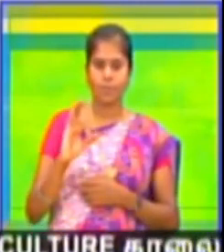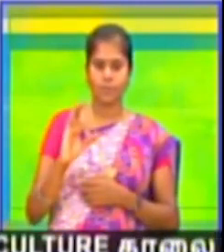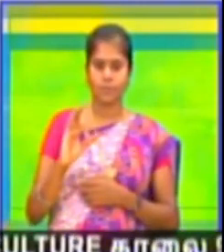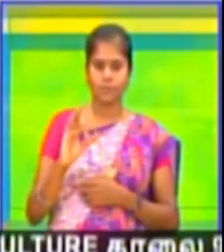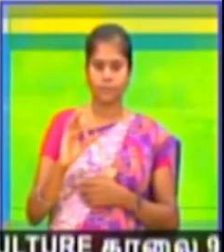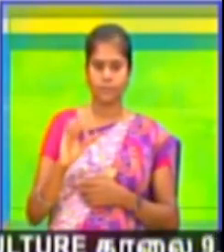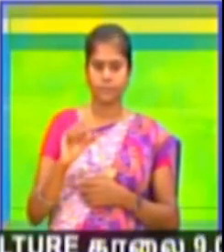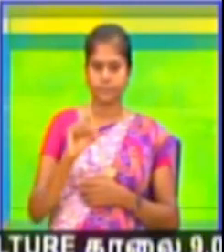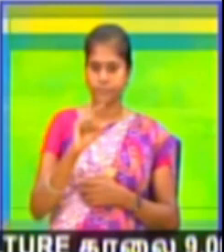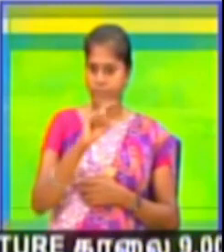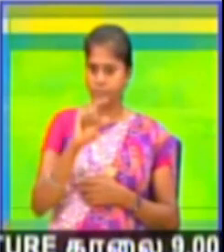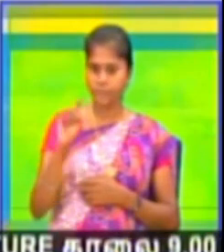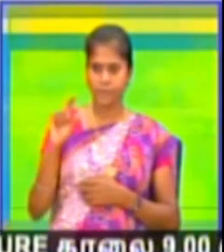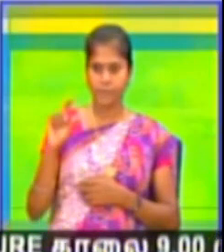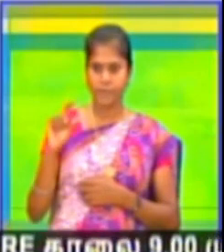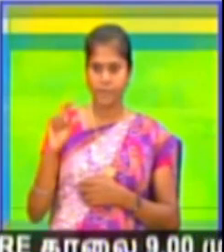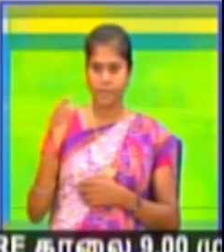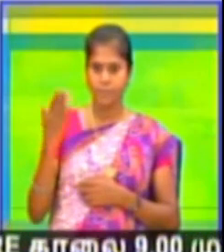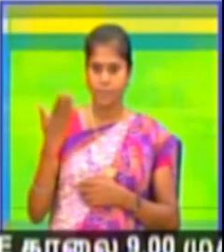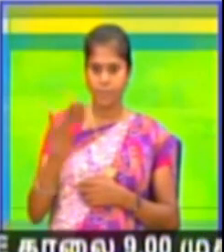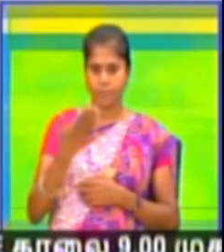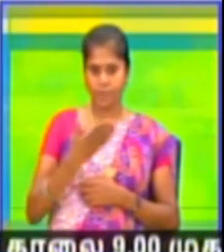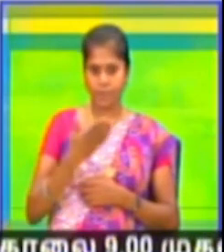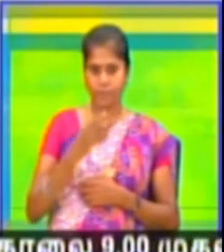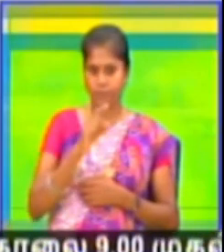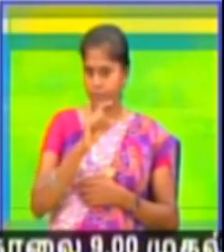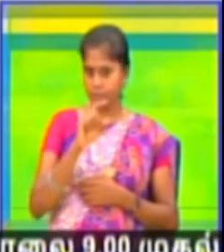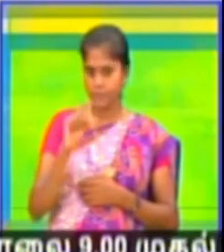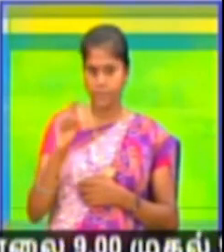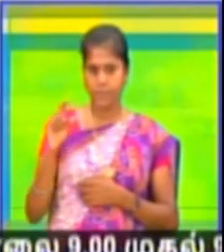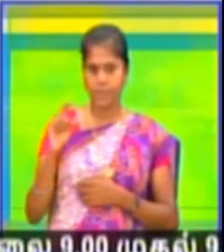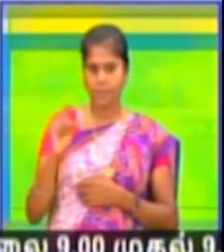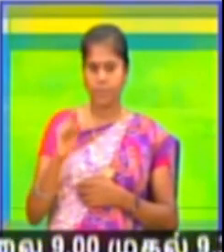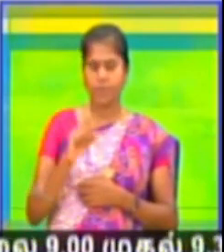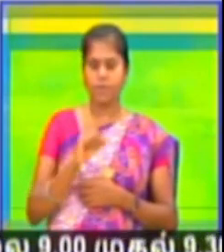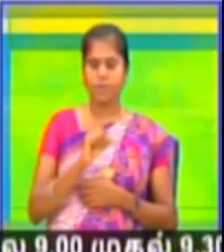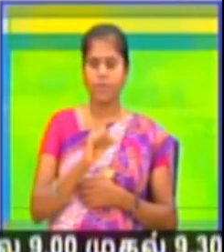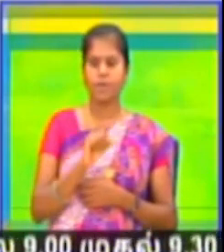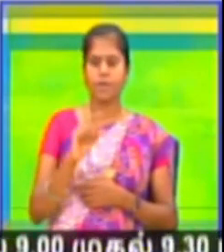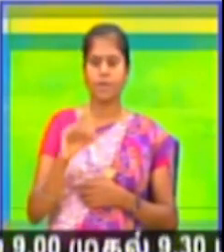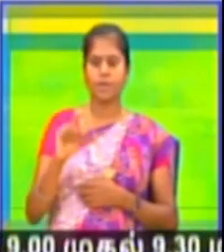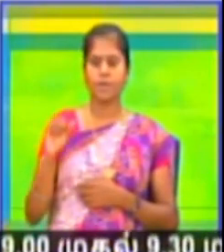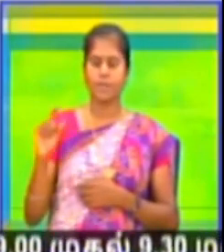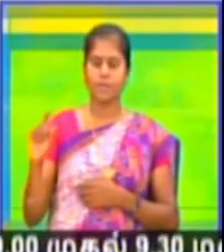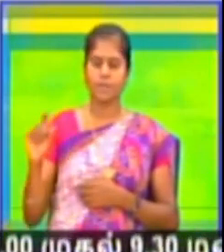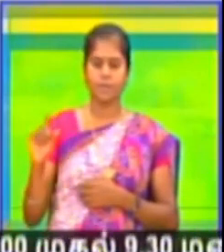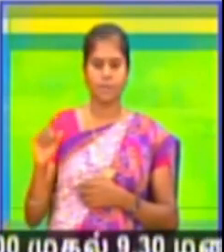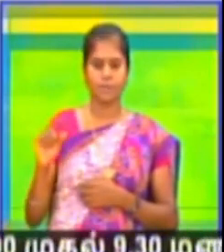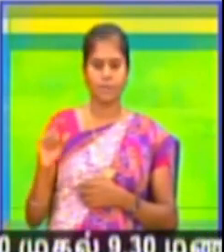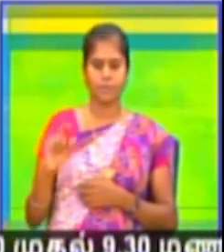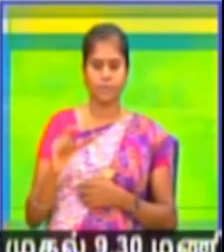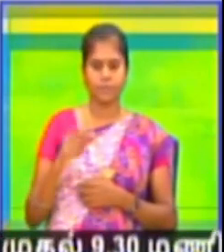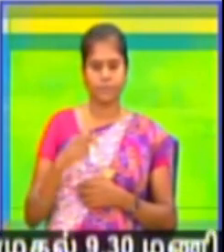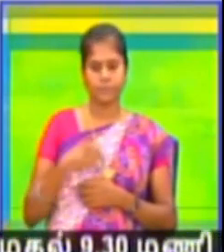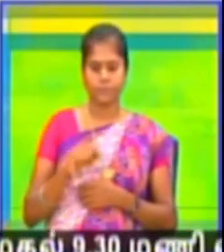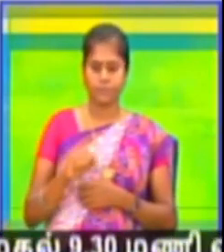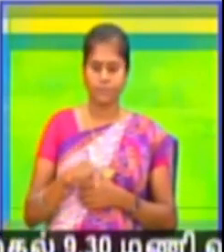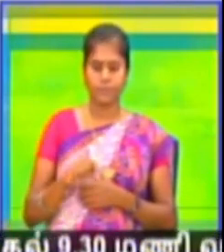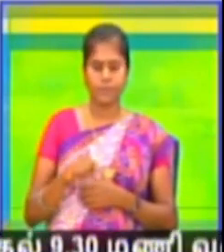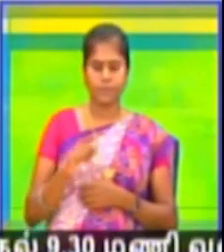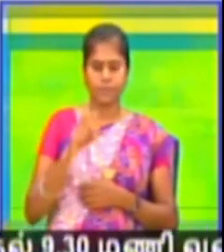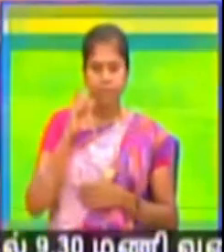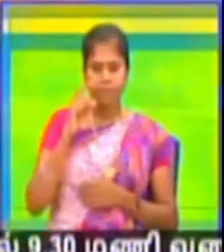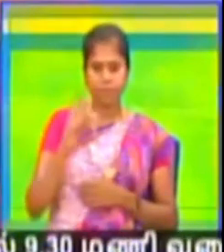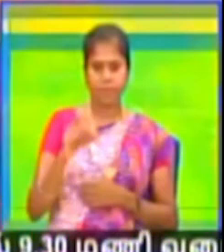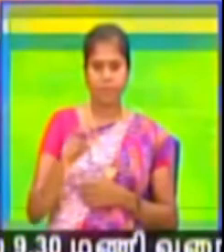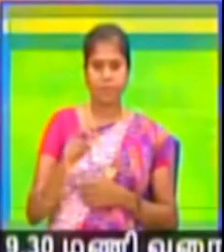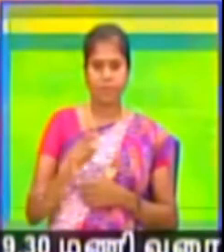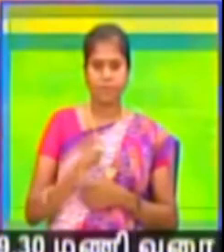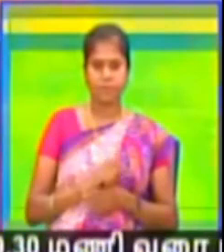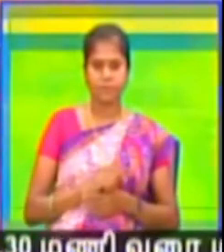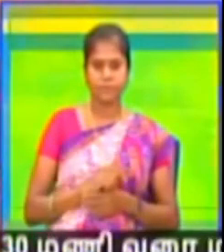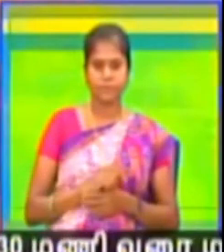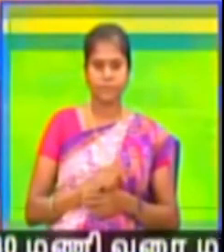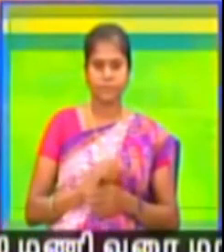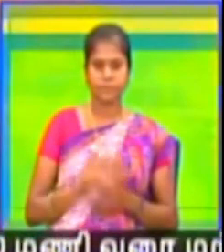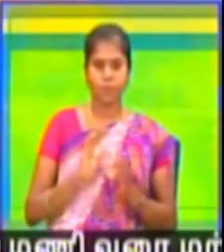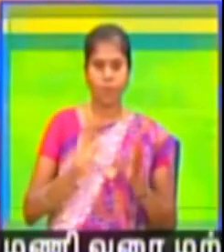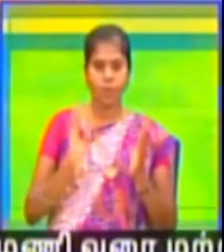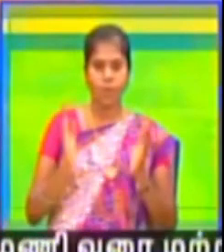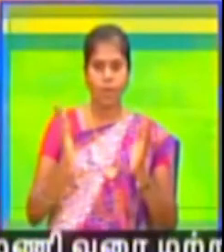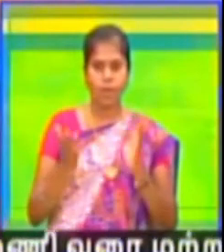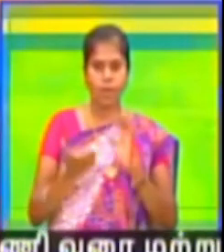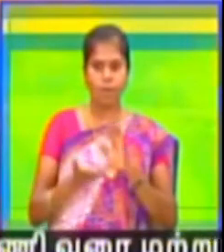தலைப்பு கண்டங்களை ஆராய்தல் அப்படிங்கிற தலைப்பை பற்றி நாம் இன்னைக்கு பார்க்க போகிறோம். உலகத்தில்